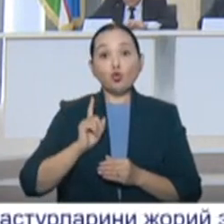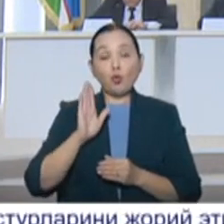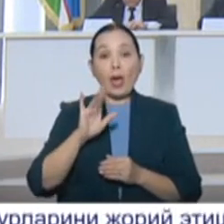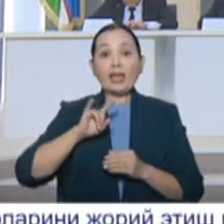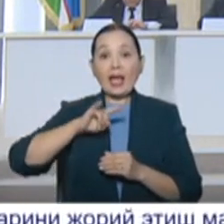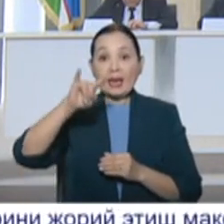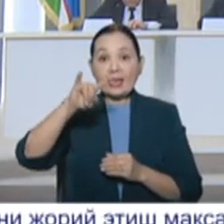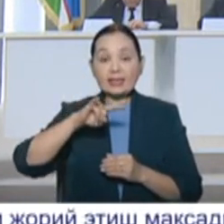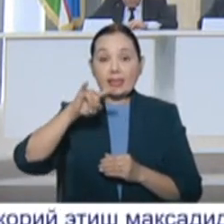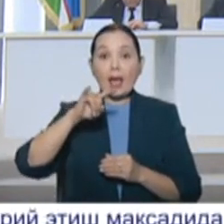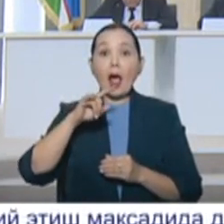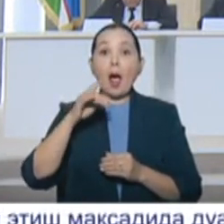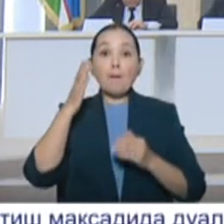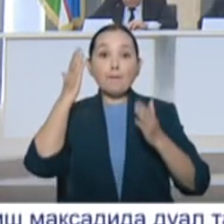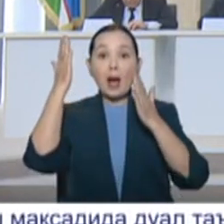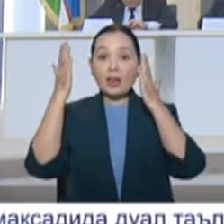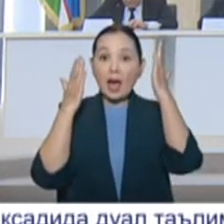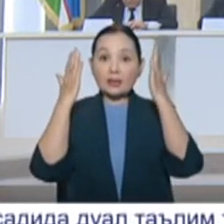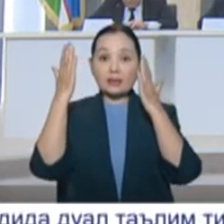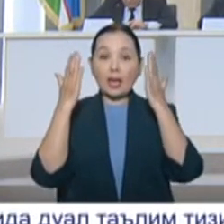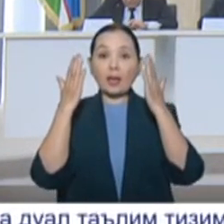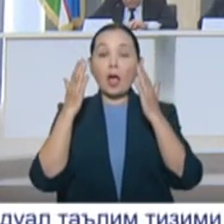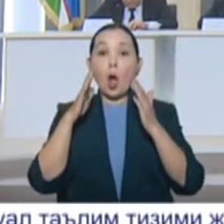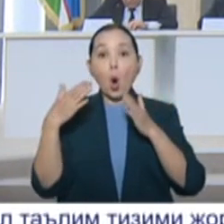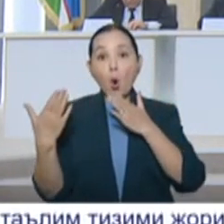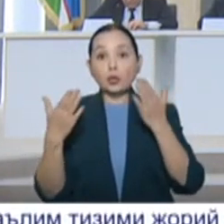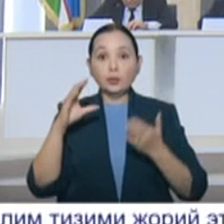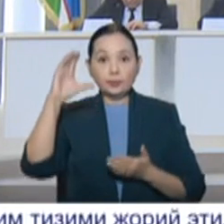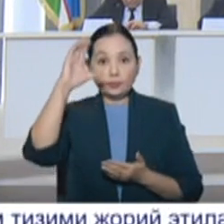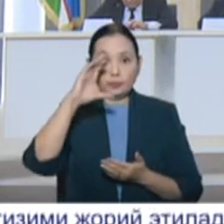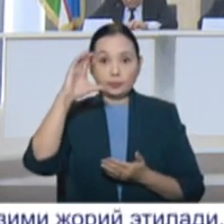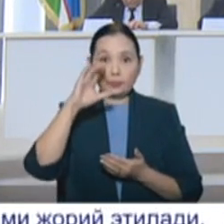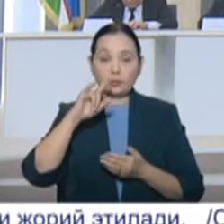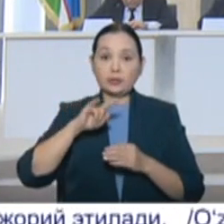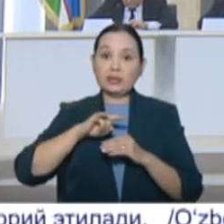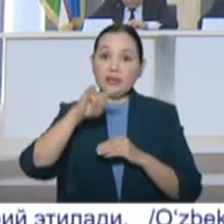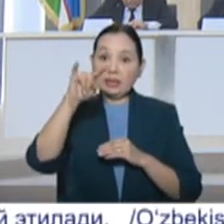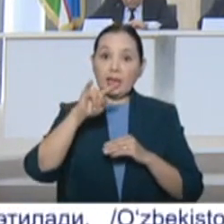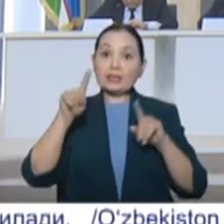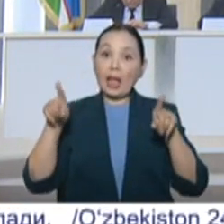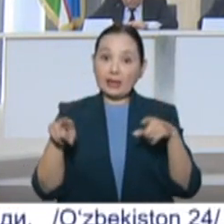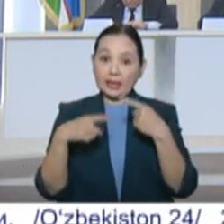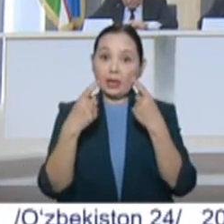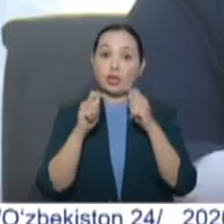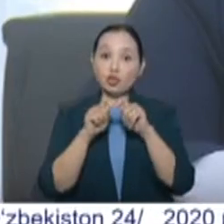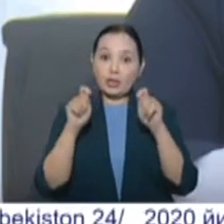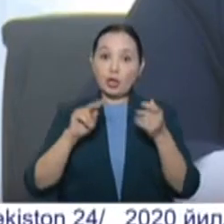Shu Indoneziyaga va Malayziyaga o'rtasida O'zbekistondan o'rtasida reyslarni tiklash